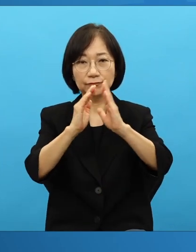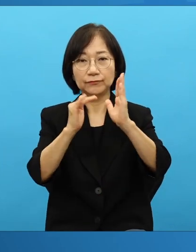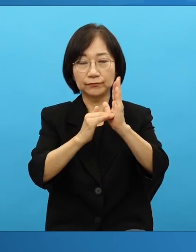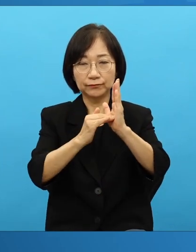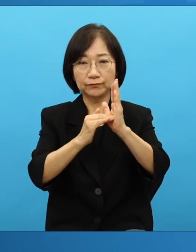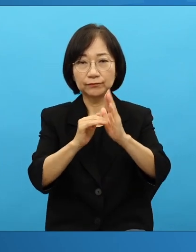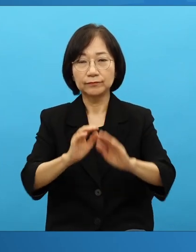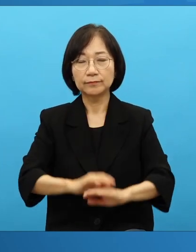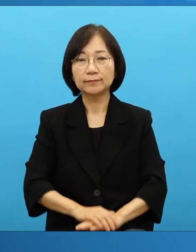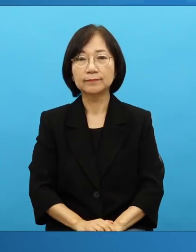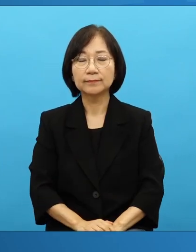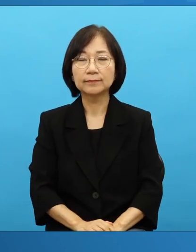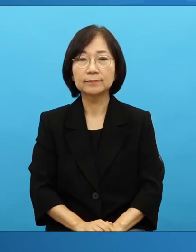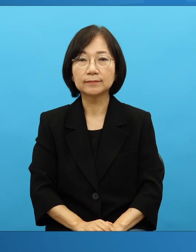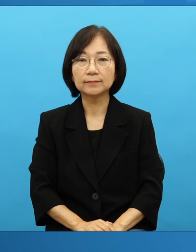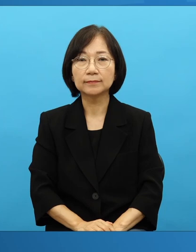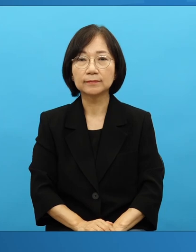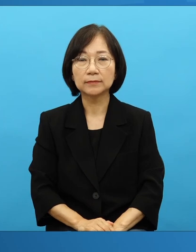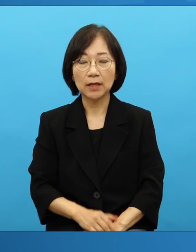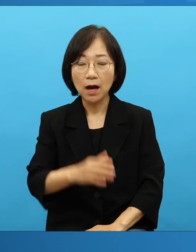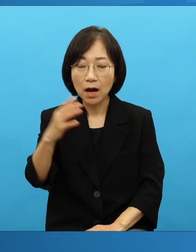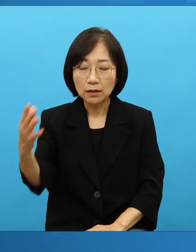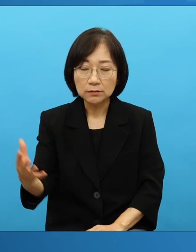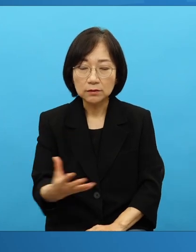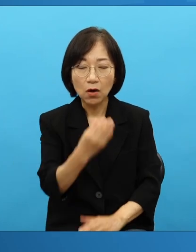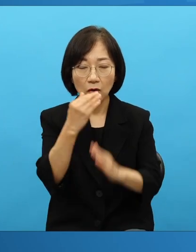이 성전을 어떻게 결단했는가 하니까